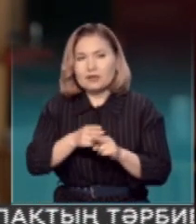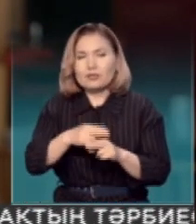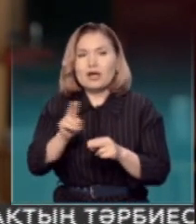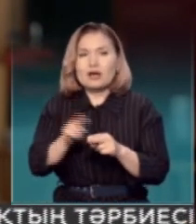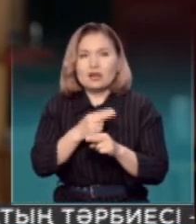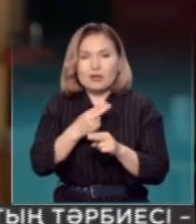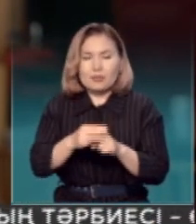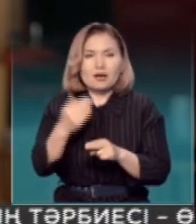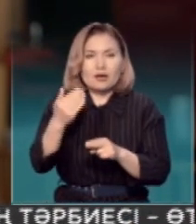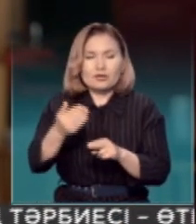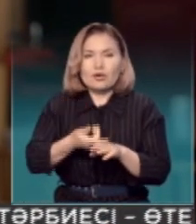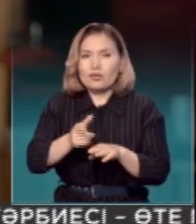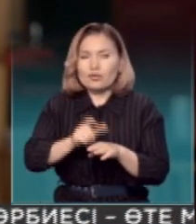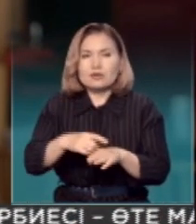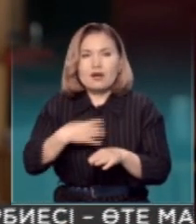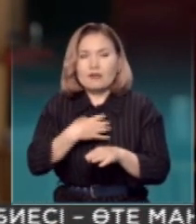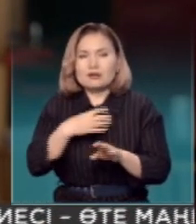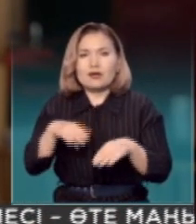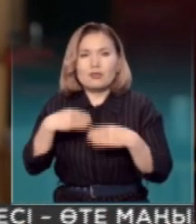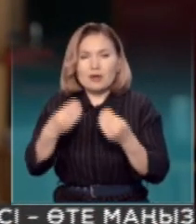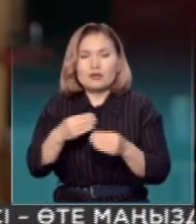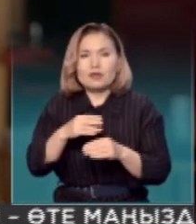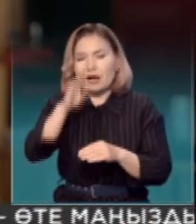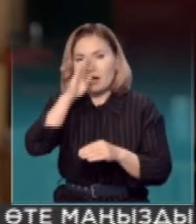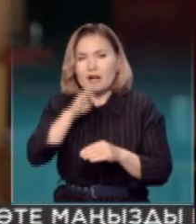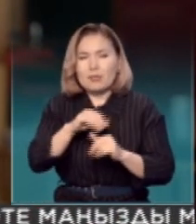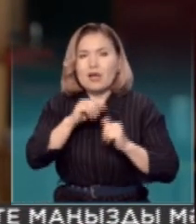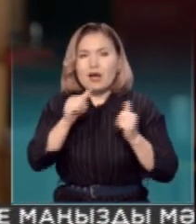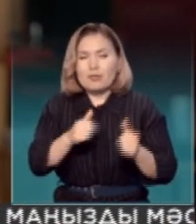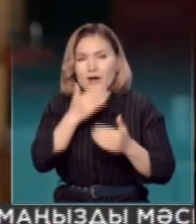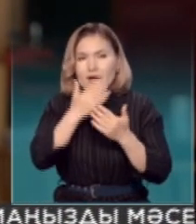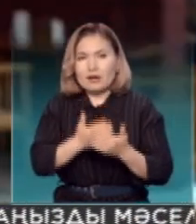беретін тәрбиені, әкенің беретін қамқорын, әкенің беретін махаббатын мен мейірімін бере алмайды.